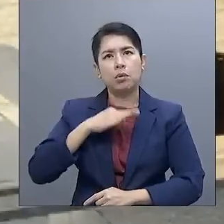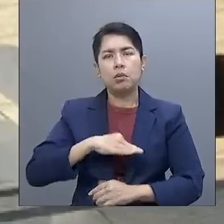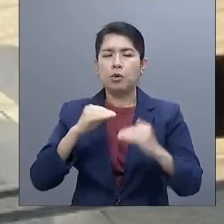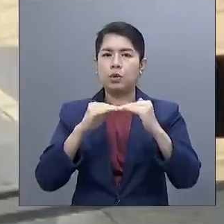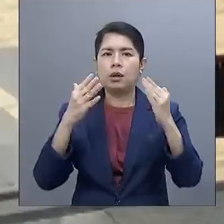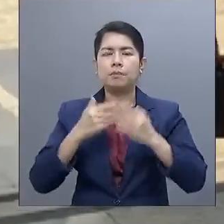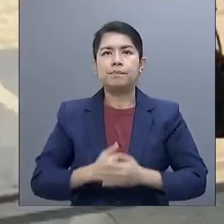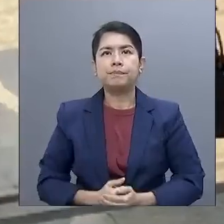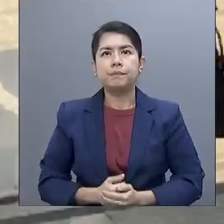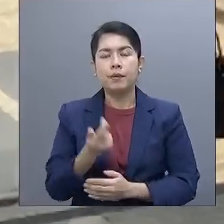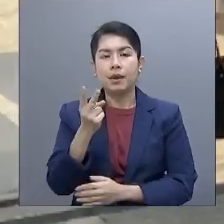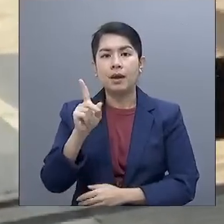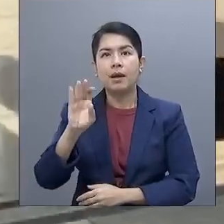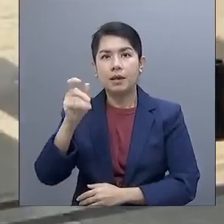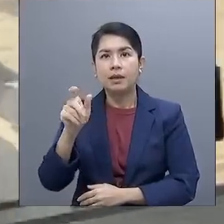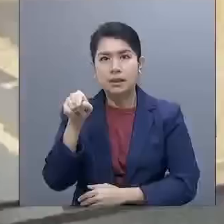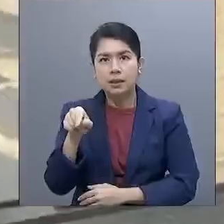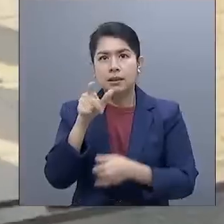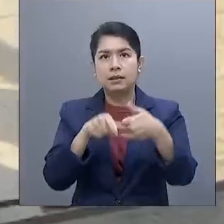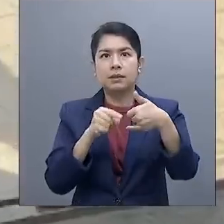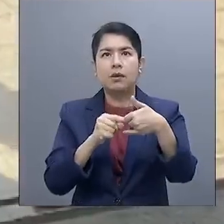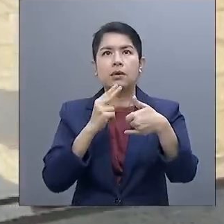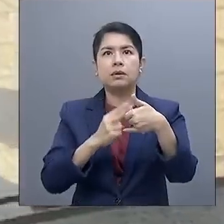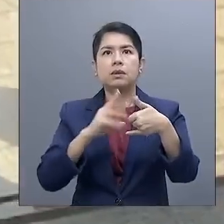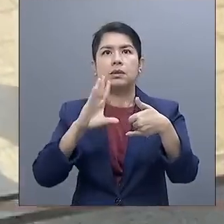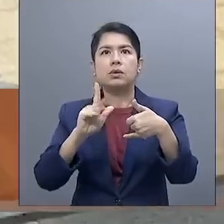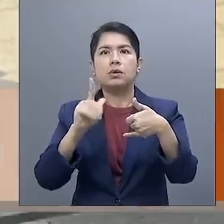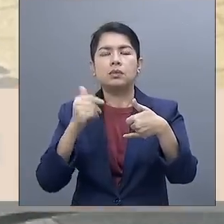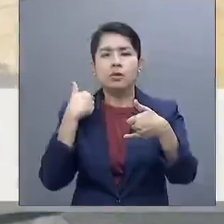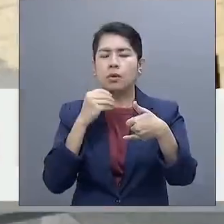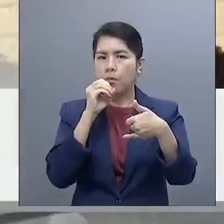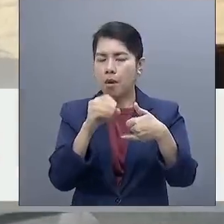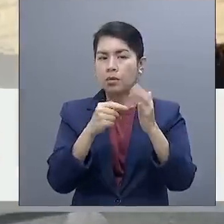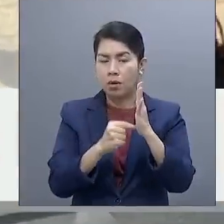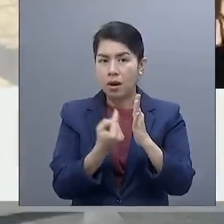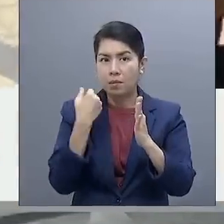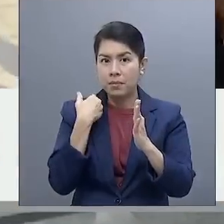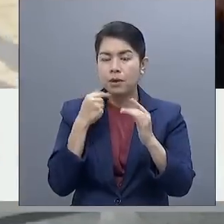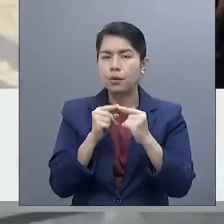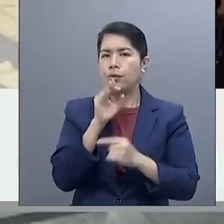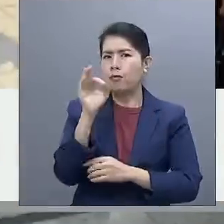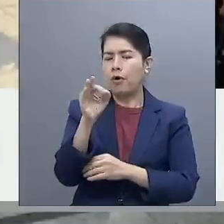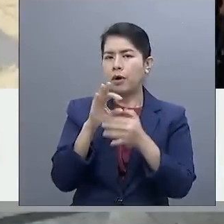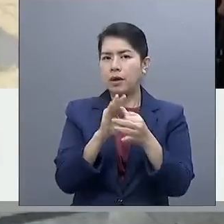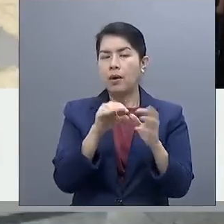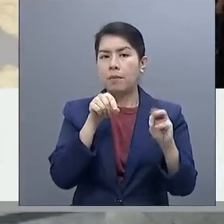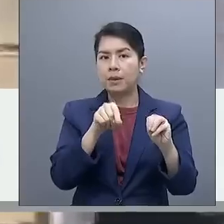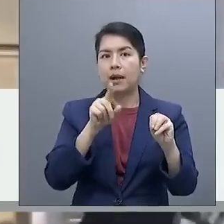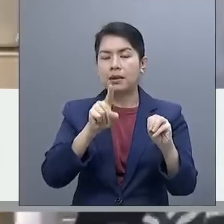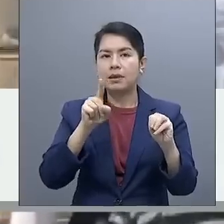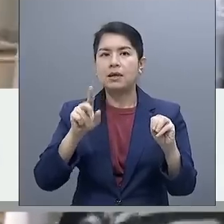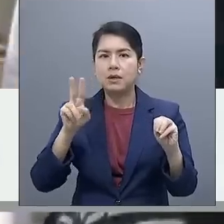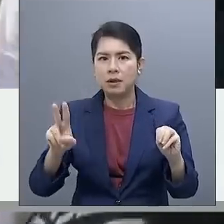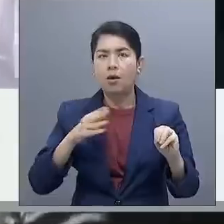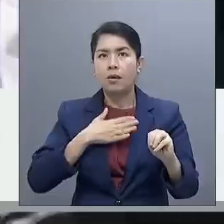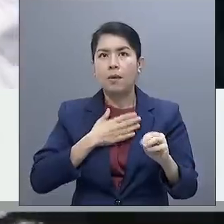ดีนี้นะคะนางสาวชนทิชาบอกว่าจุดเริ่มต้นที่ถูกแจ้งข้อกล่าวหามาตรา112มาจากการเขียนจดหมาย